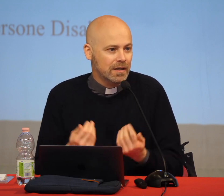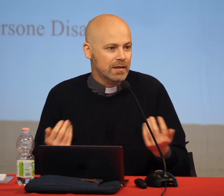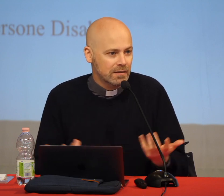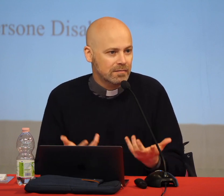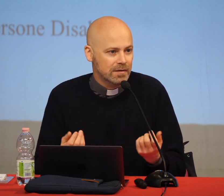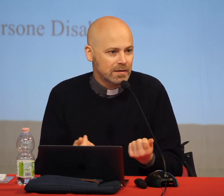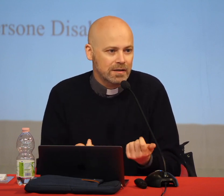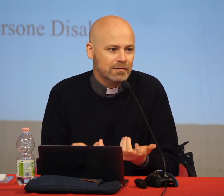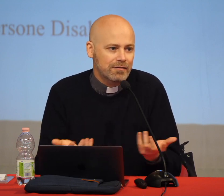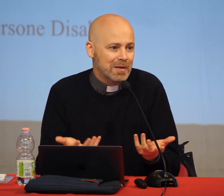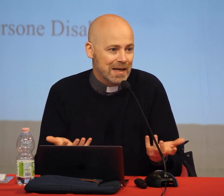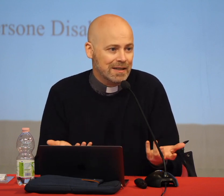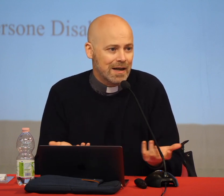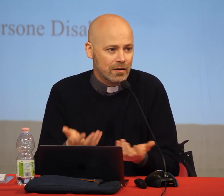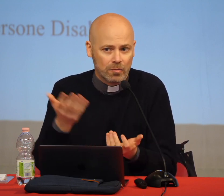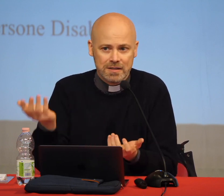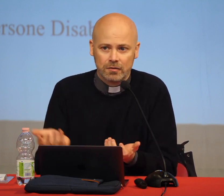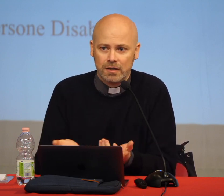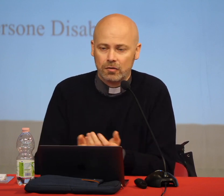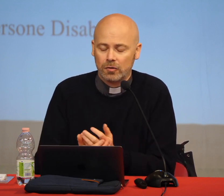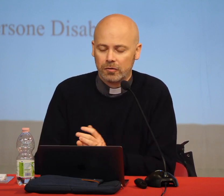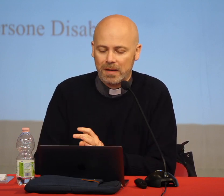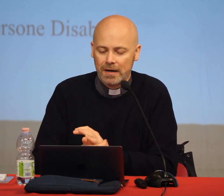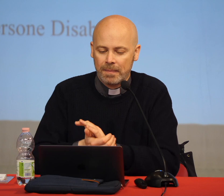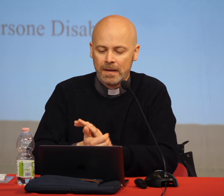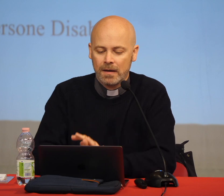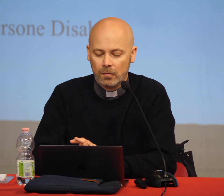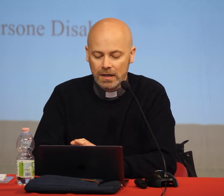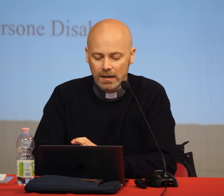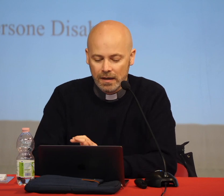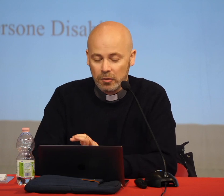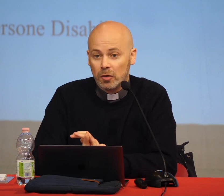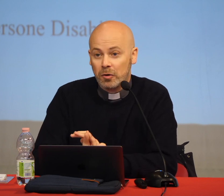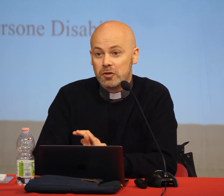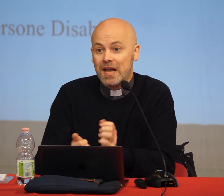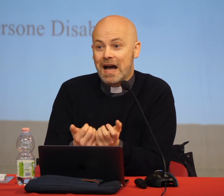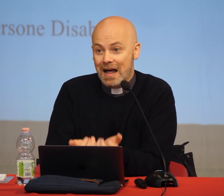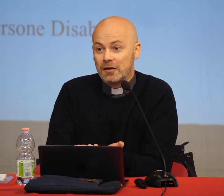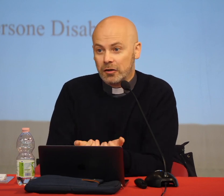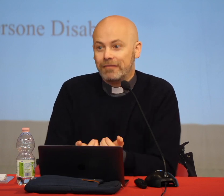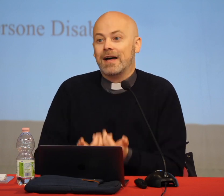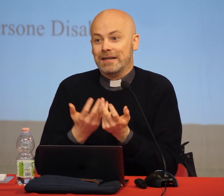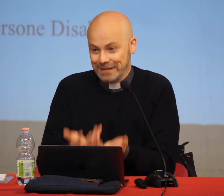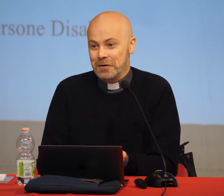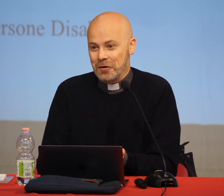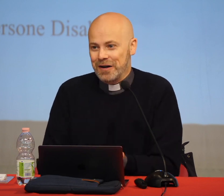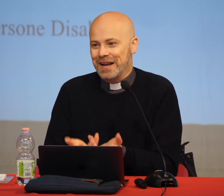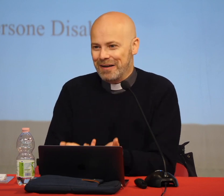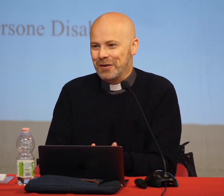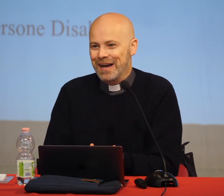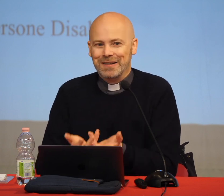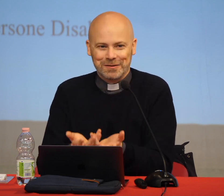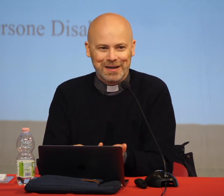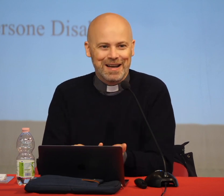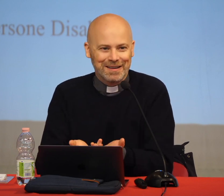di di di di familiarità no come è stato detto molto bene quindi purtroppo non c'è altro da fare se non